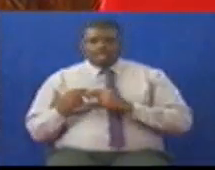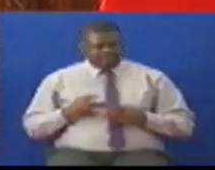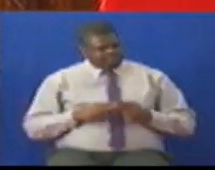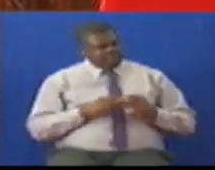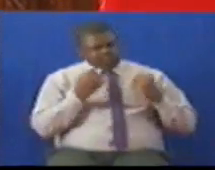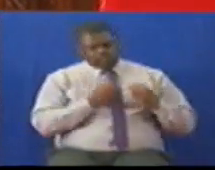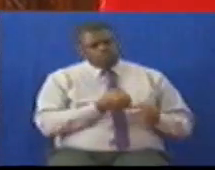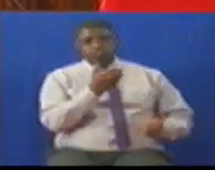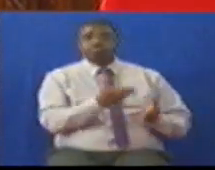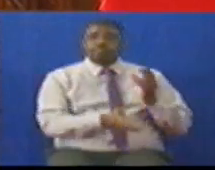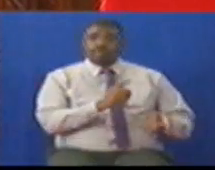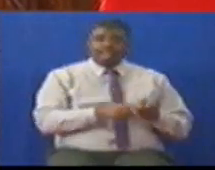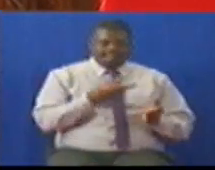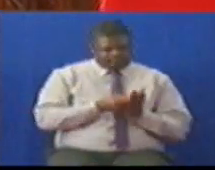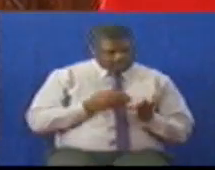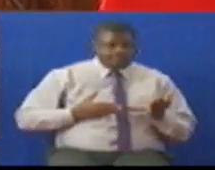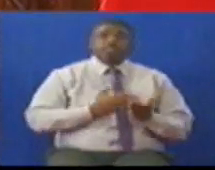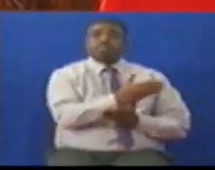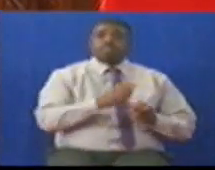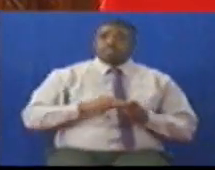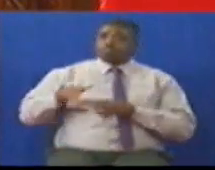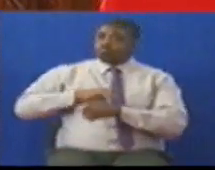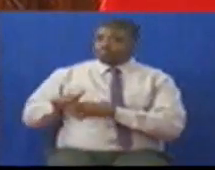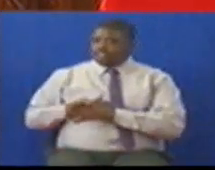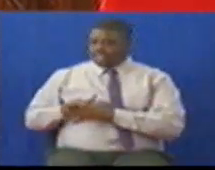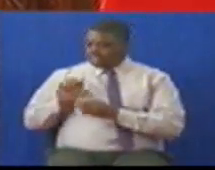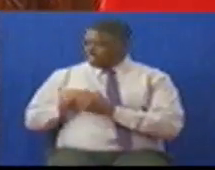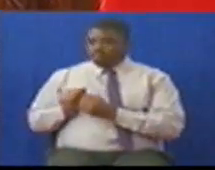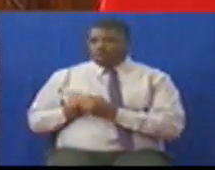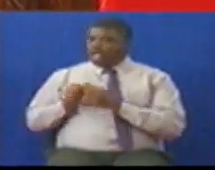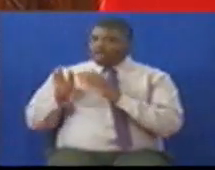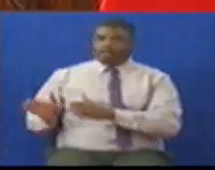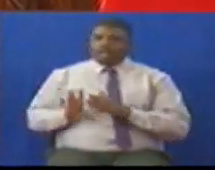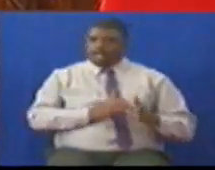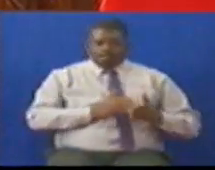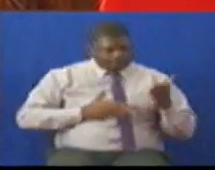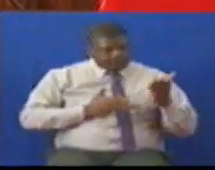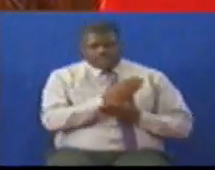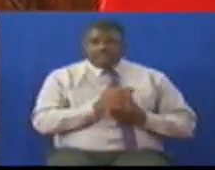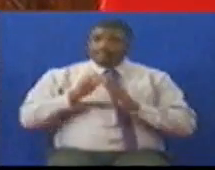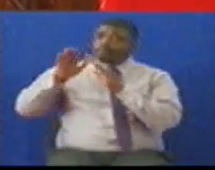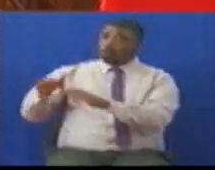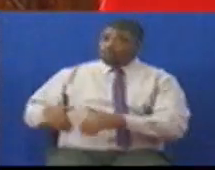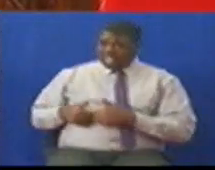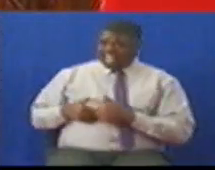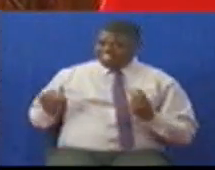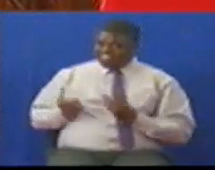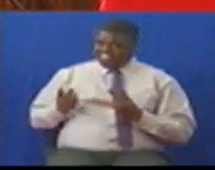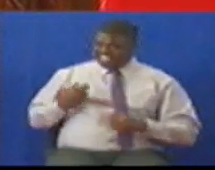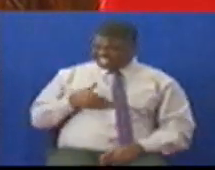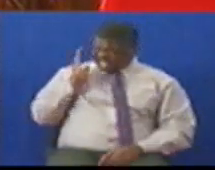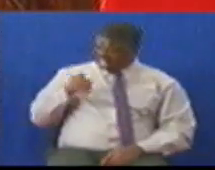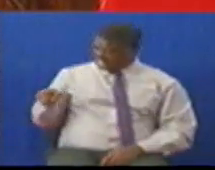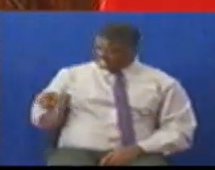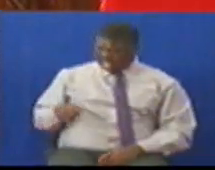uwajibikaji kwa kuwa fedha zinazopitishwa zimetumika kwa jambo ambalo halikupangwa na kupitishwa na bunge. Aidha, kama serikali inashindwa